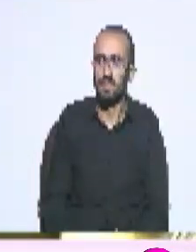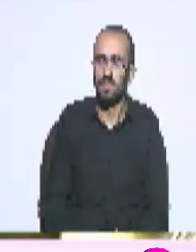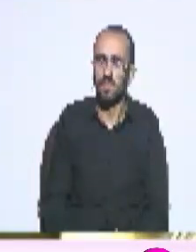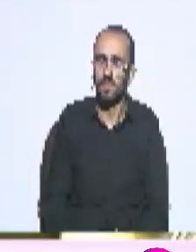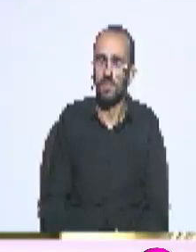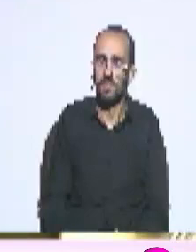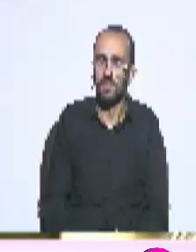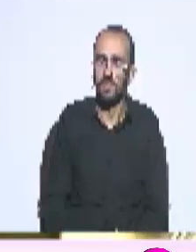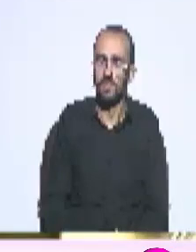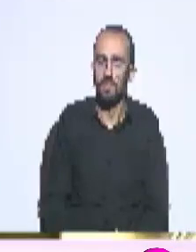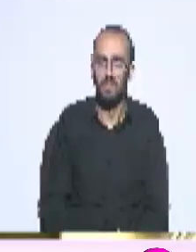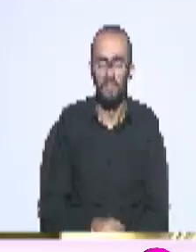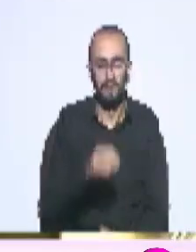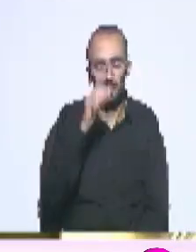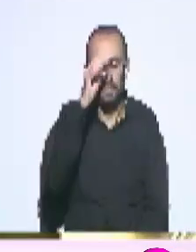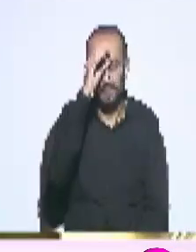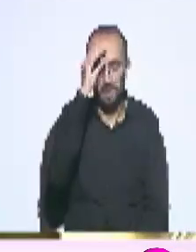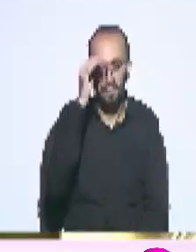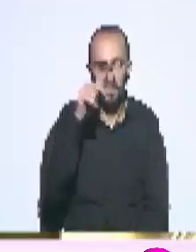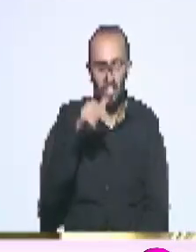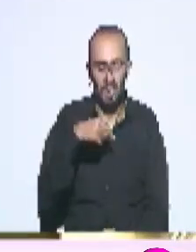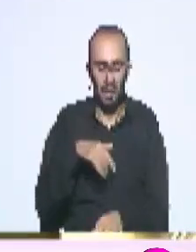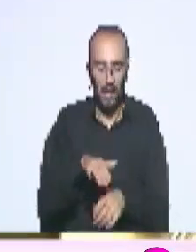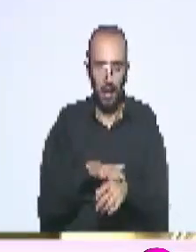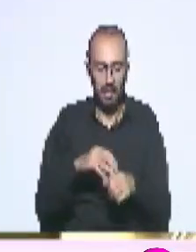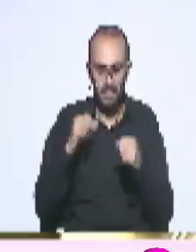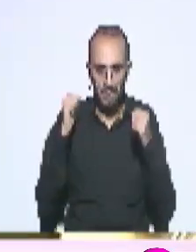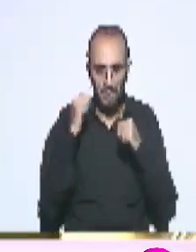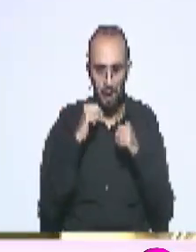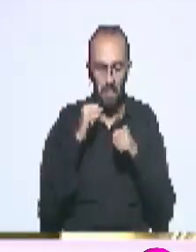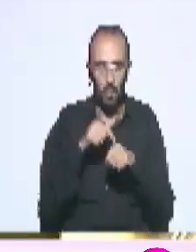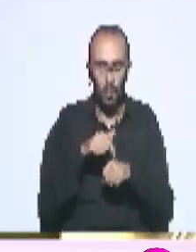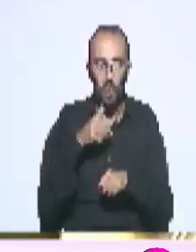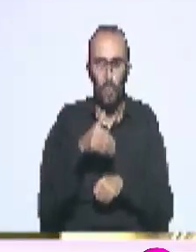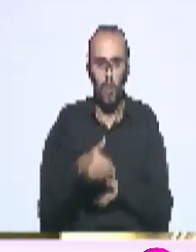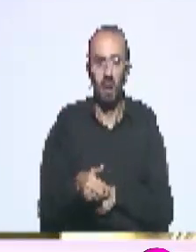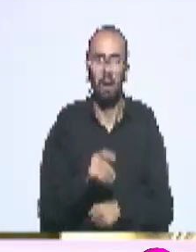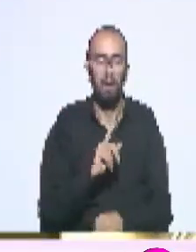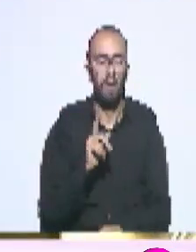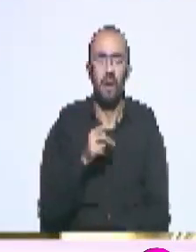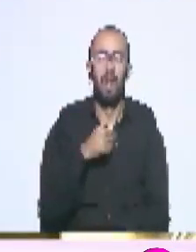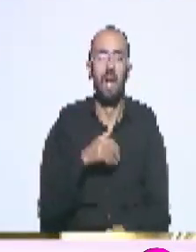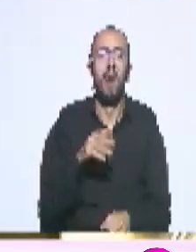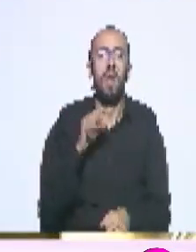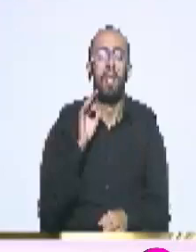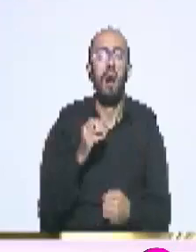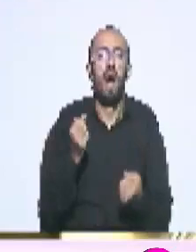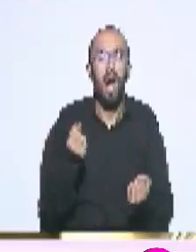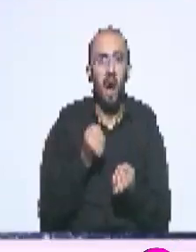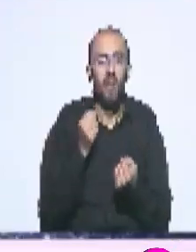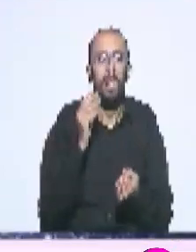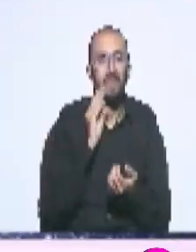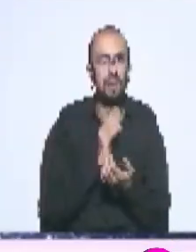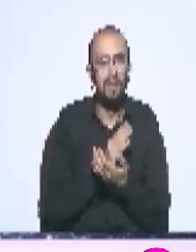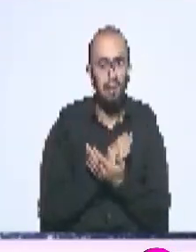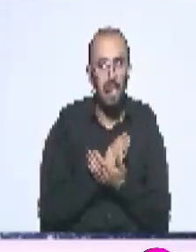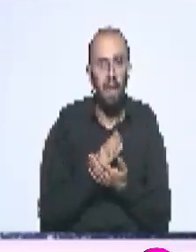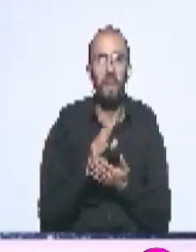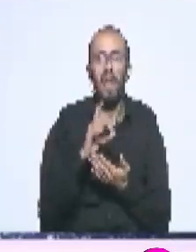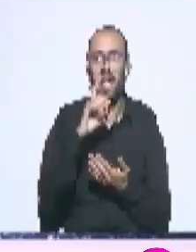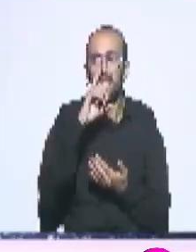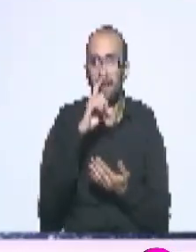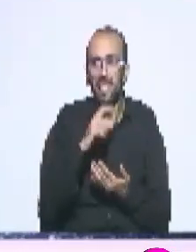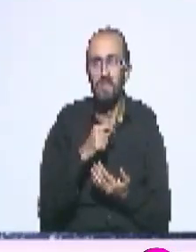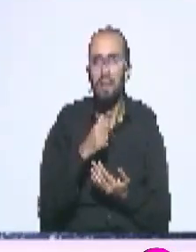ان احنا يعني بنتكلم دلوقتي ان انا ما احسش بالذنب طول الوقت ان انا احاول ان انا اسامح نفسي اسامح نفسي و بفوت لها